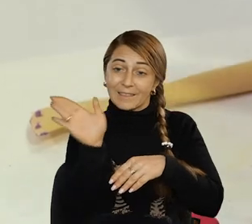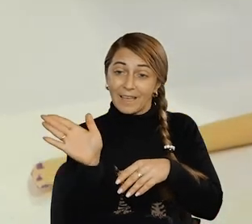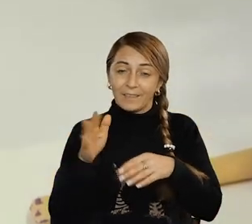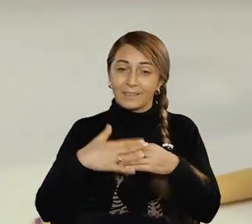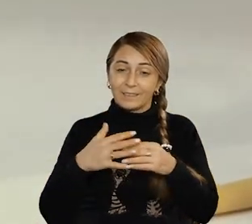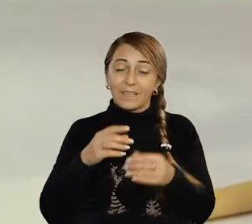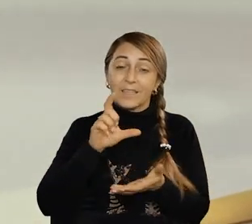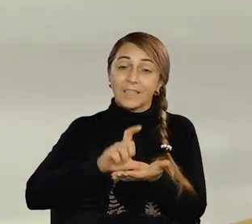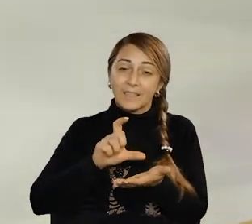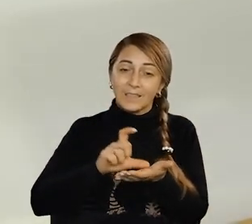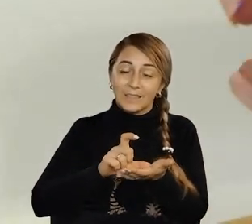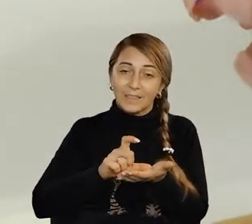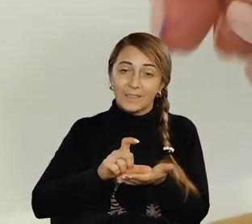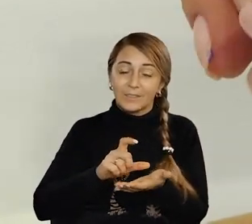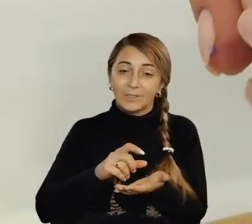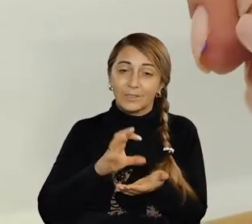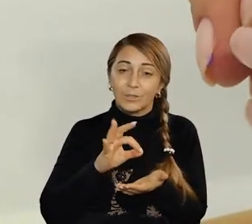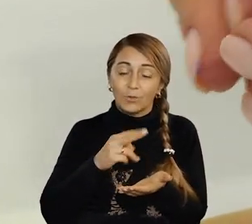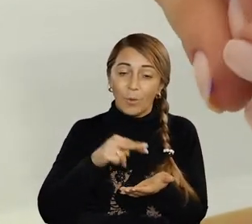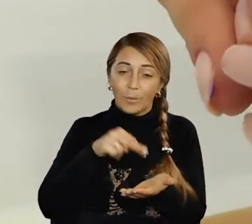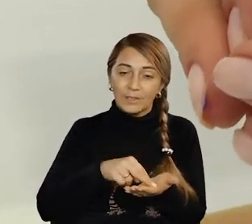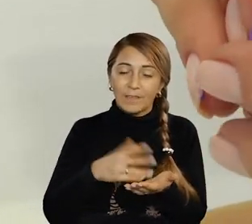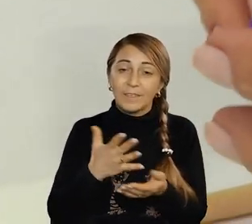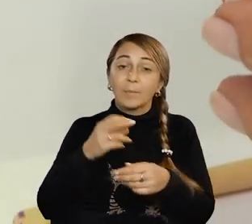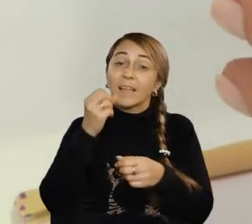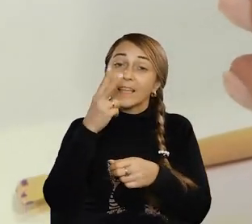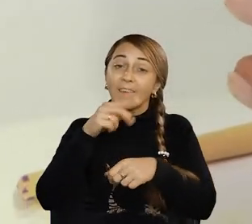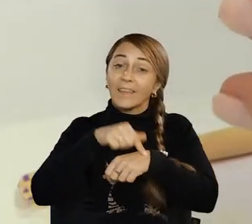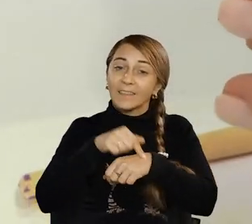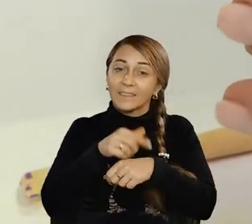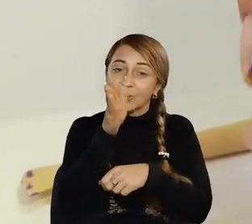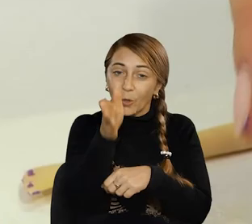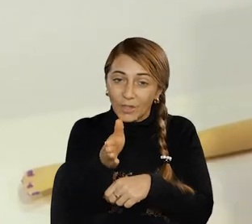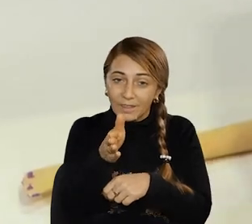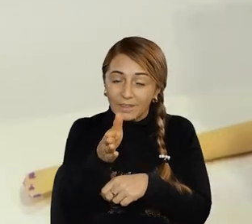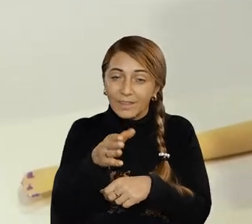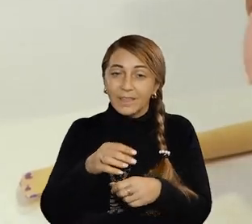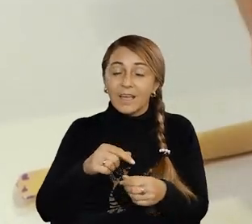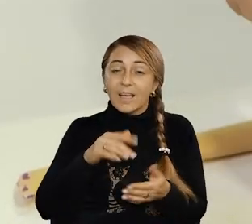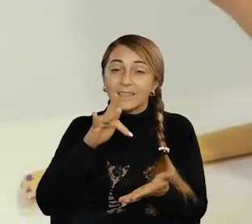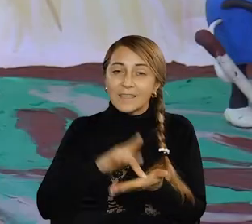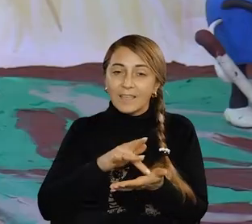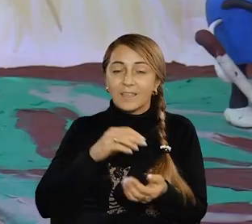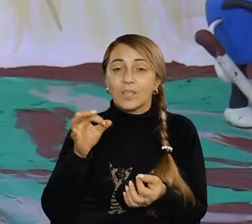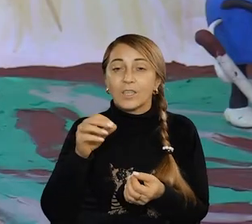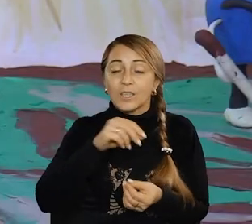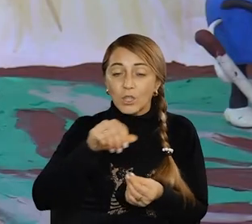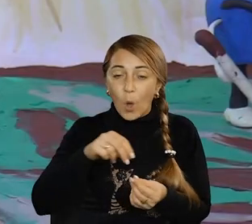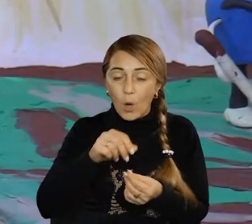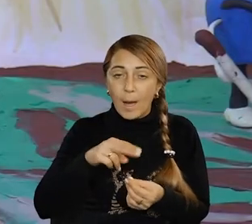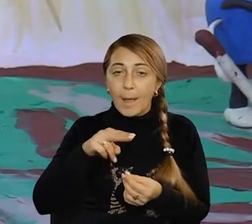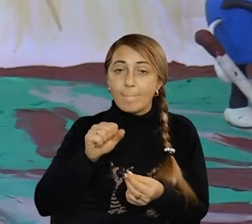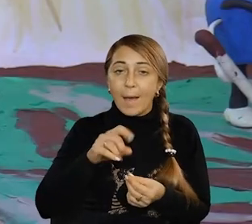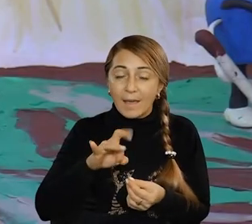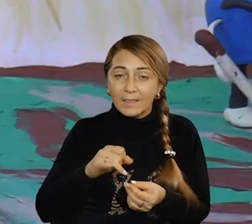із соком поставив вгорі, на 12-ту годину. По центру стола розмістив сіль, перець, соус